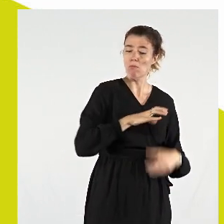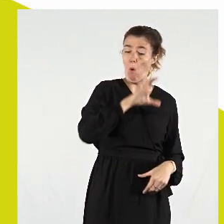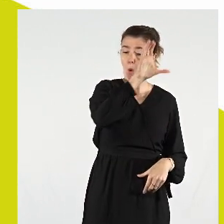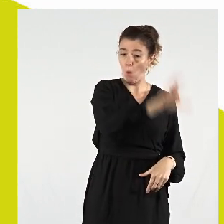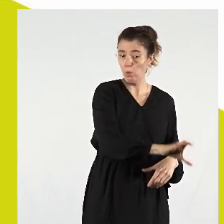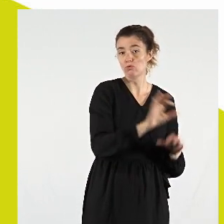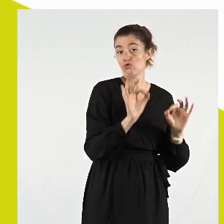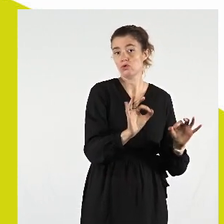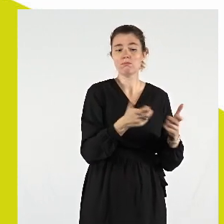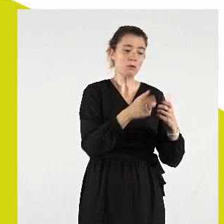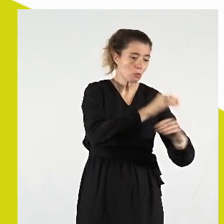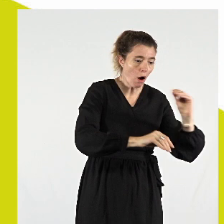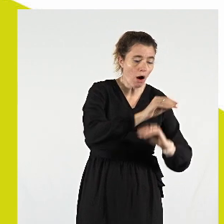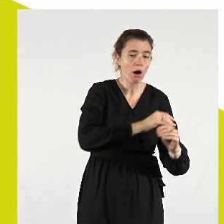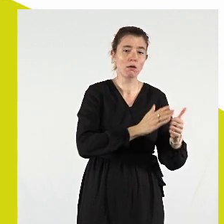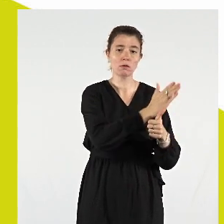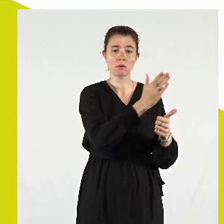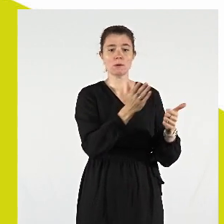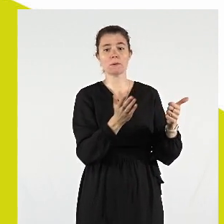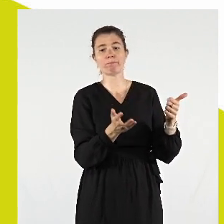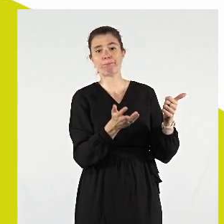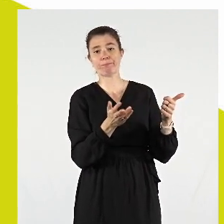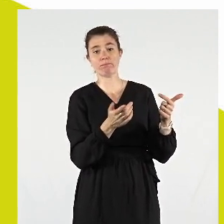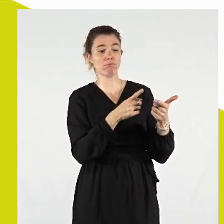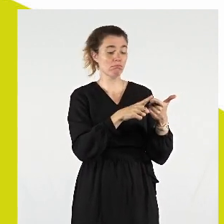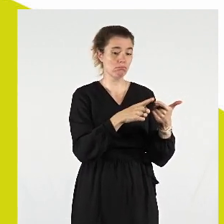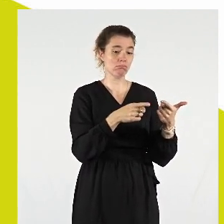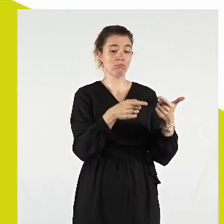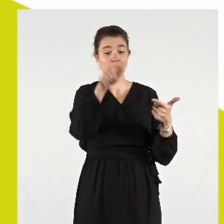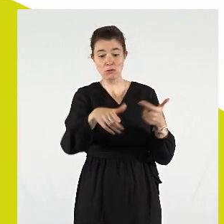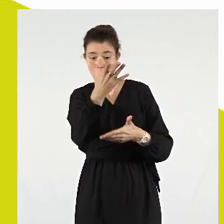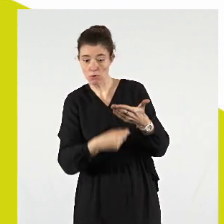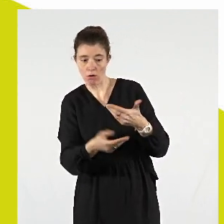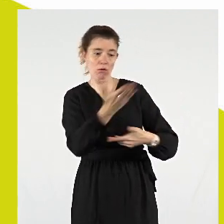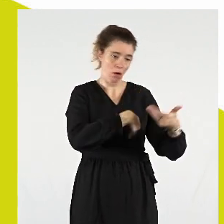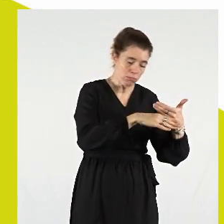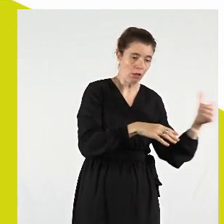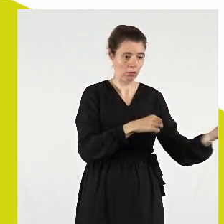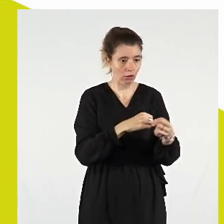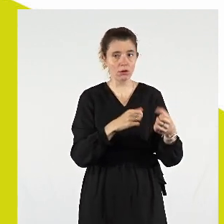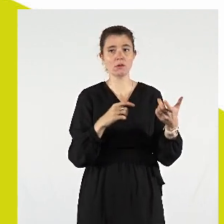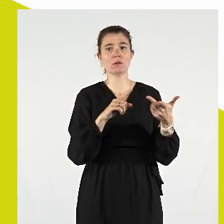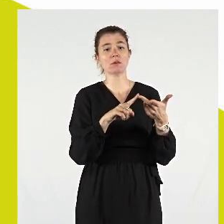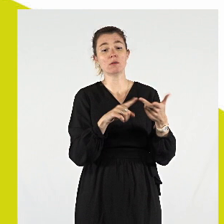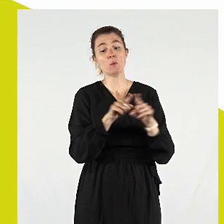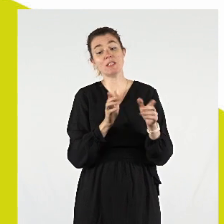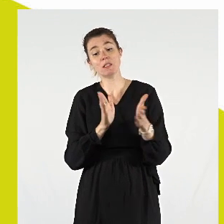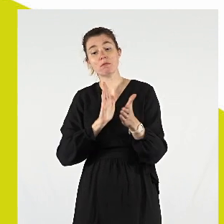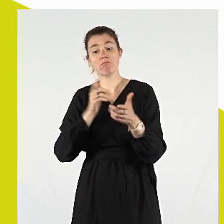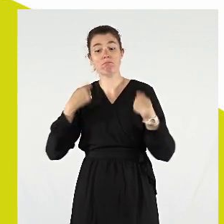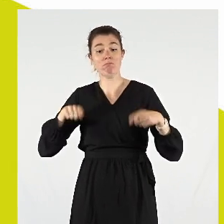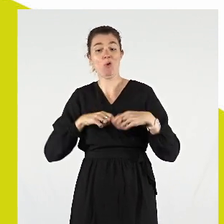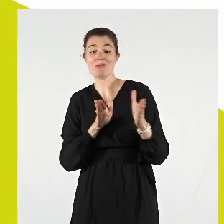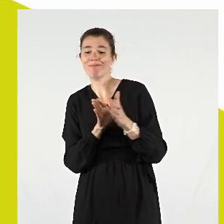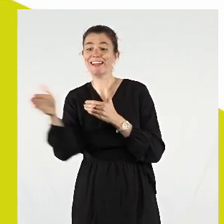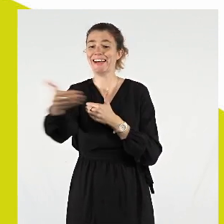coût des soins, le coût des remplacements, bien entendu, mais il y a aussi tout le coût indirect que je voudrais souligner